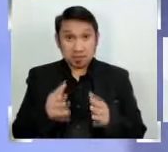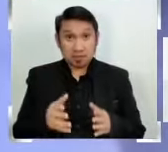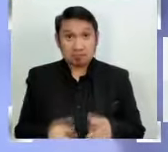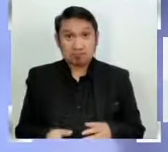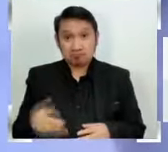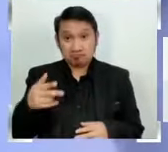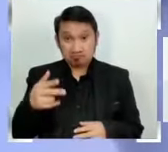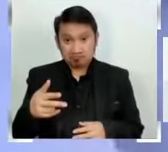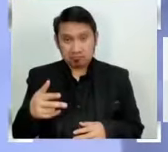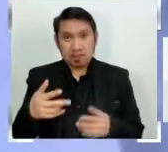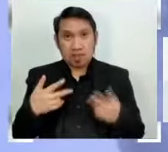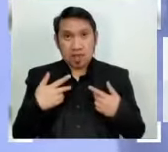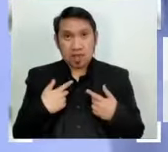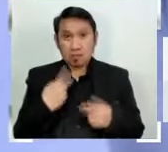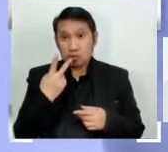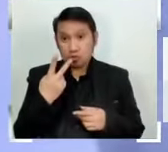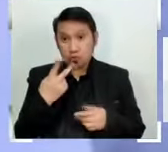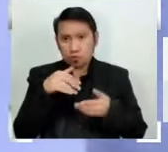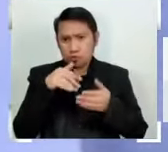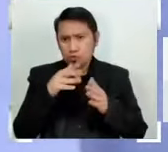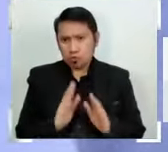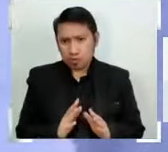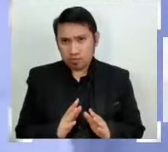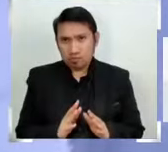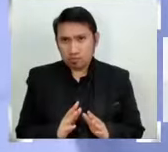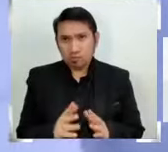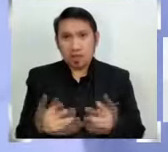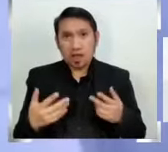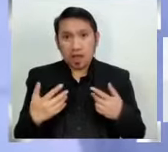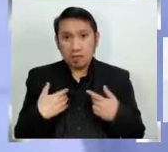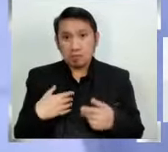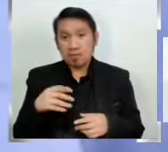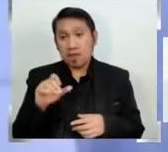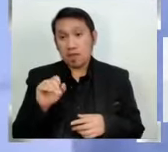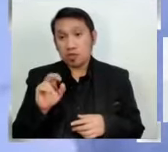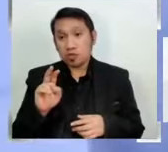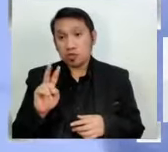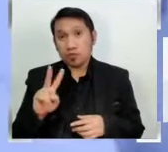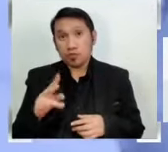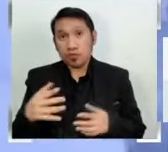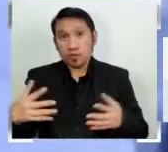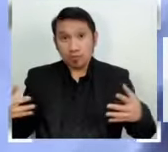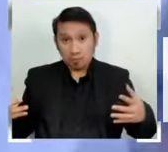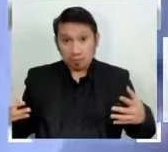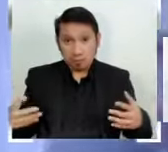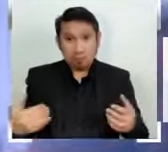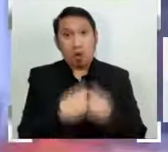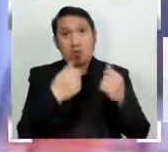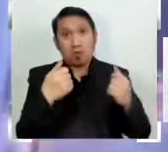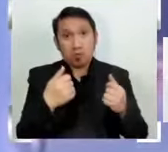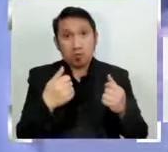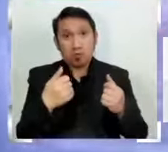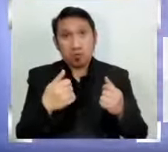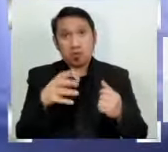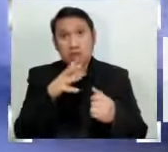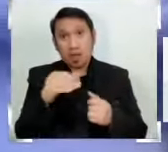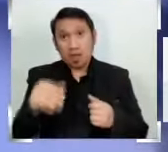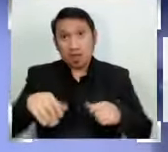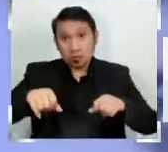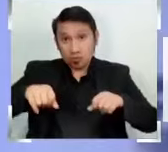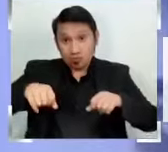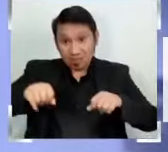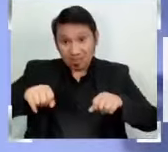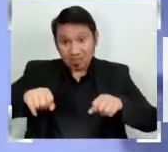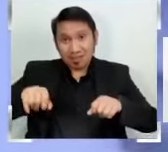dalawang estudyante nang bigla silang araruhin ng SUV sa San Miguel, Bulacan. Damay rin ang tricycle na nakaparada sa kabilang